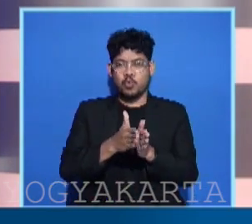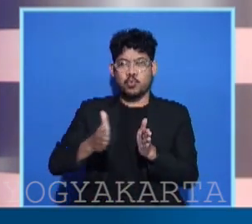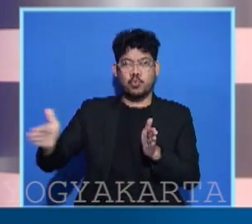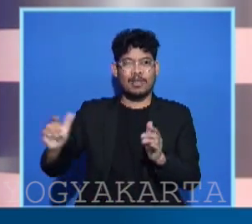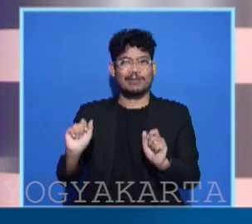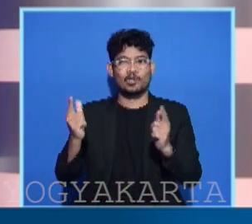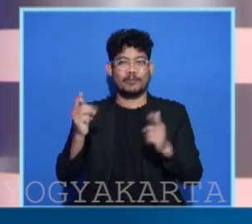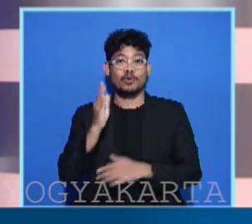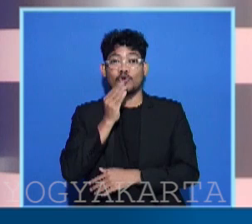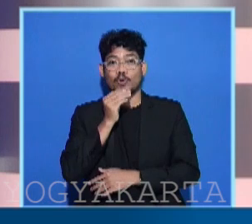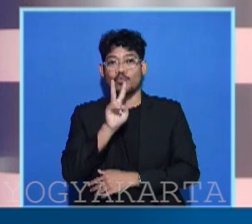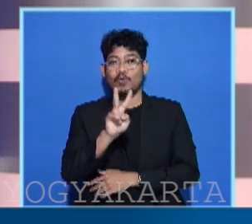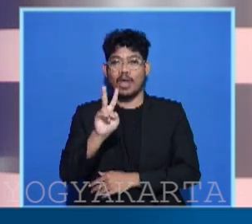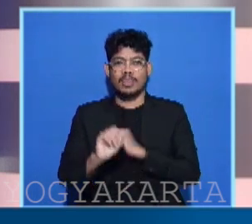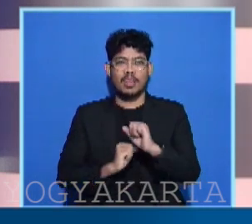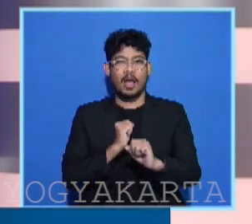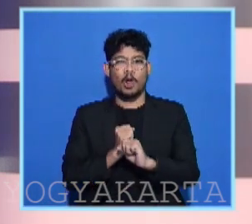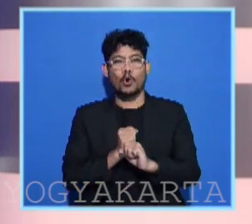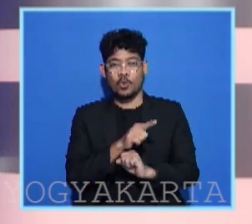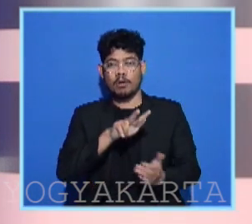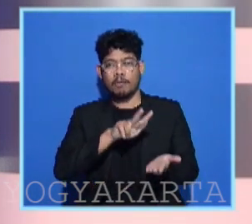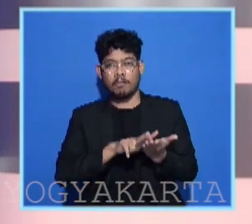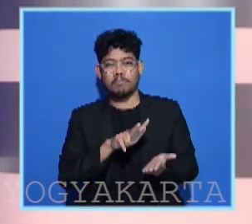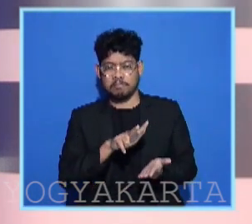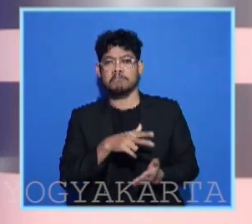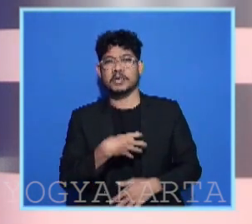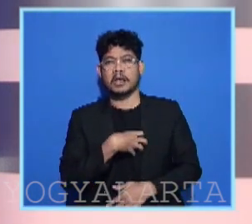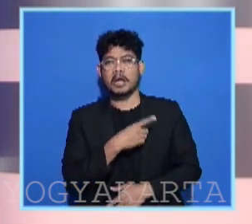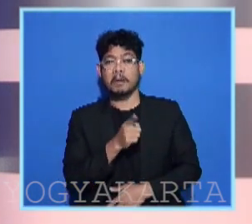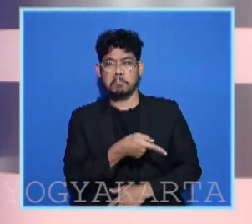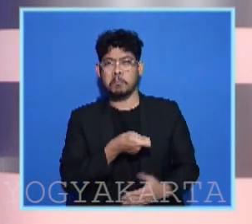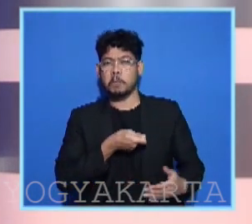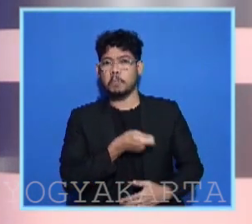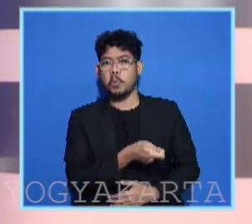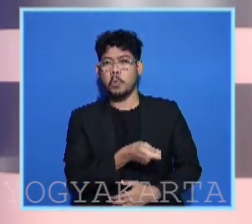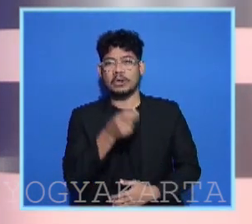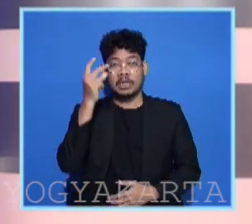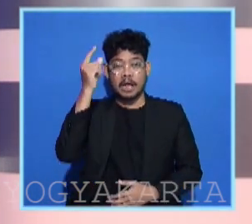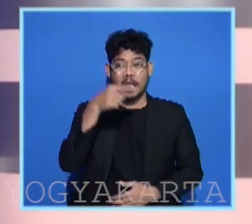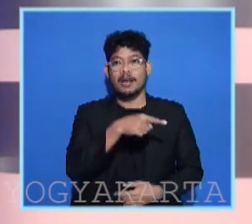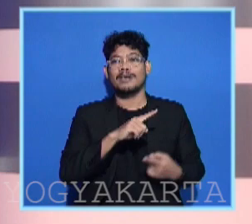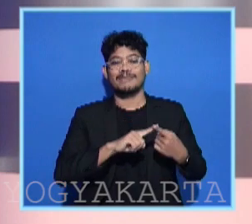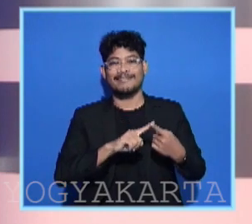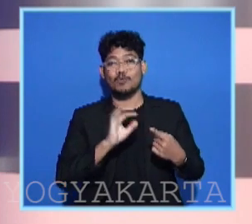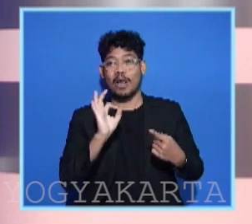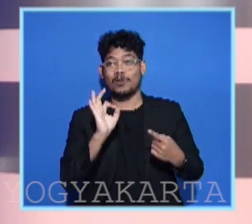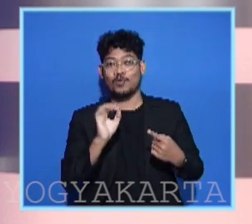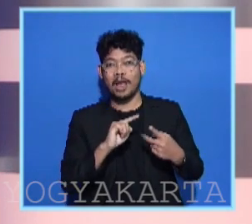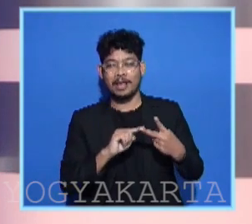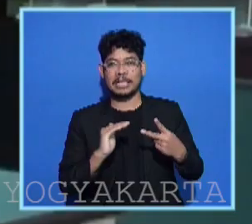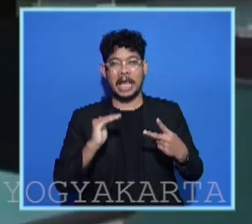itu secara sah dan meyakinkan melakukan pembunuhan berencana terhadap kedua orang tua dan kakak kandungnya dengan cara